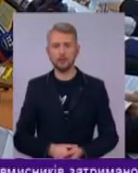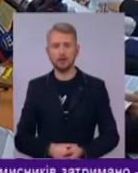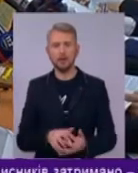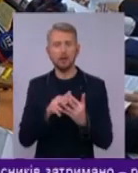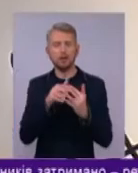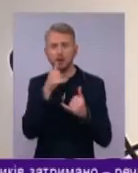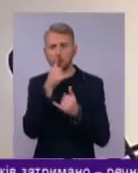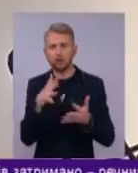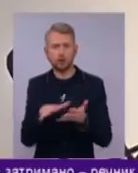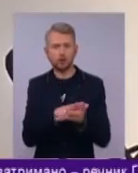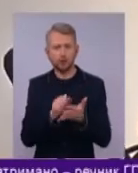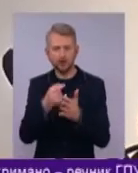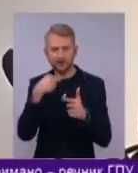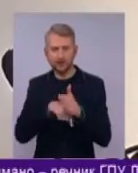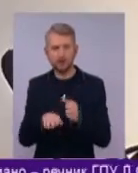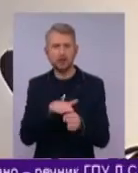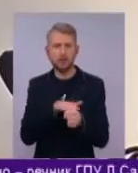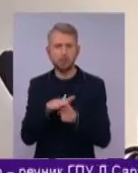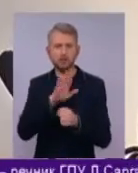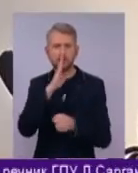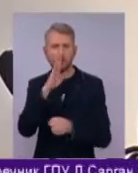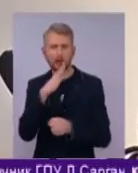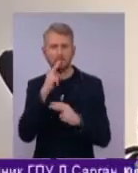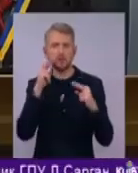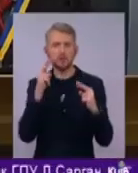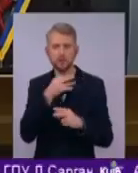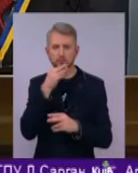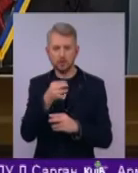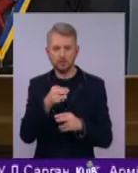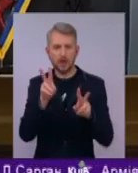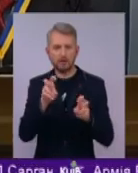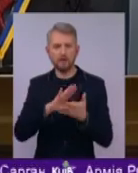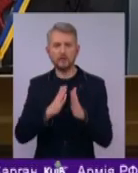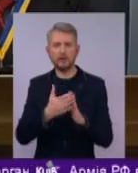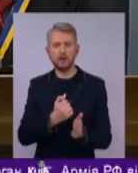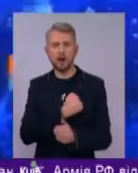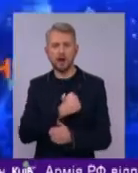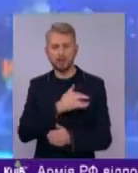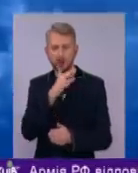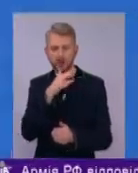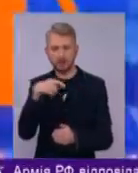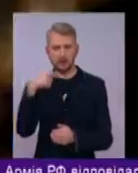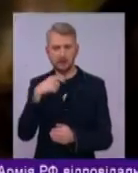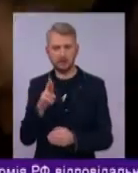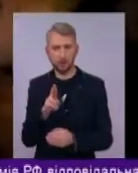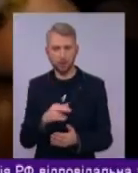Небоєздатна, зруйнована зсередини і наповнена зрадниками. Свідок назвав стан армії за президентства Януковича.